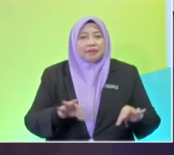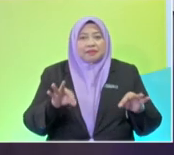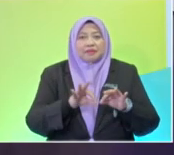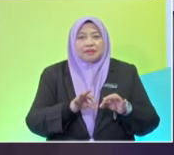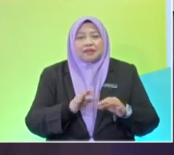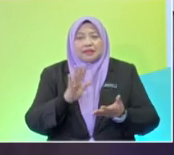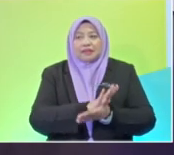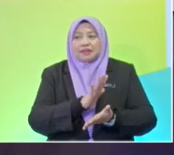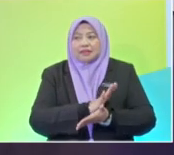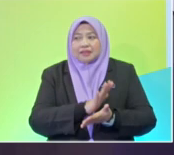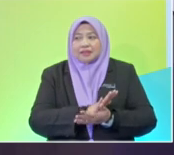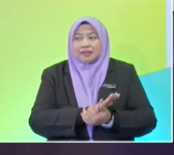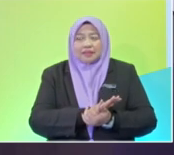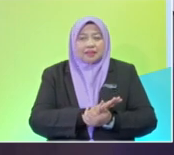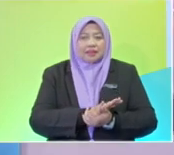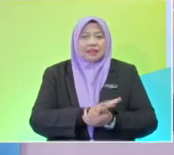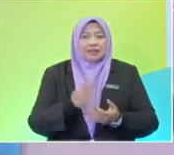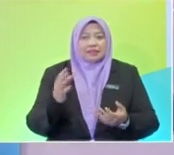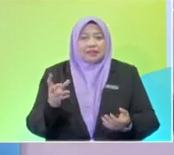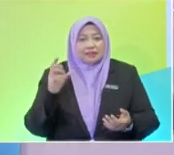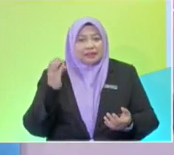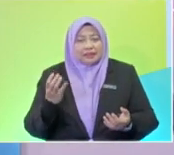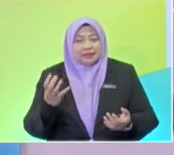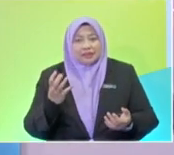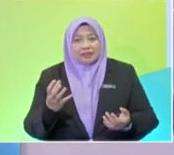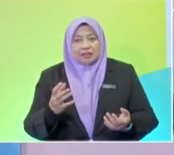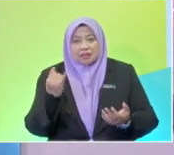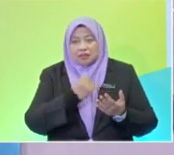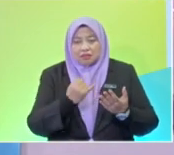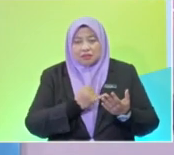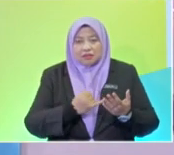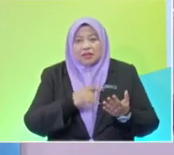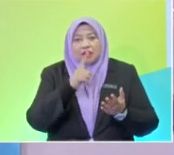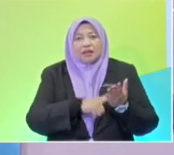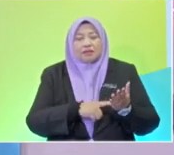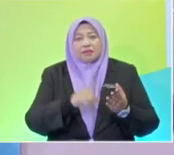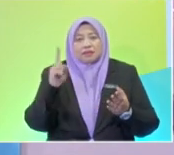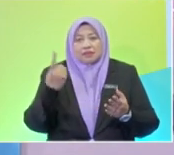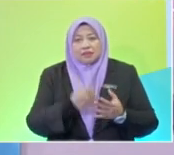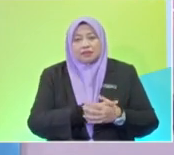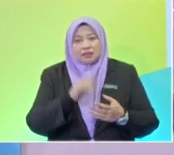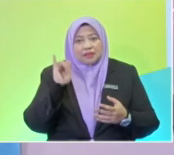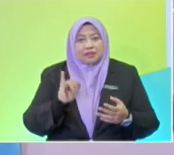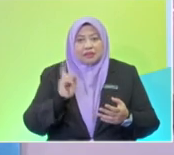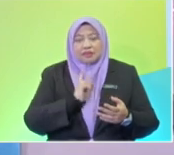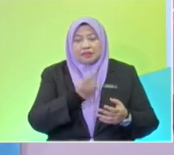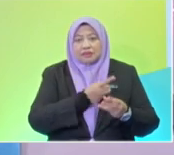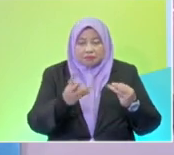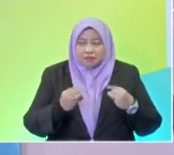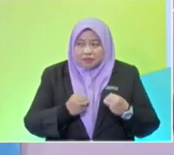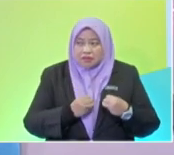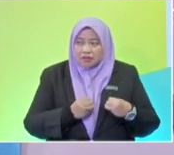kertas-kertas oke untuk kita lukiskan Apa saja yang kita inginkan Oke untuk hari ini